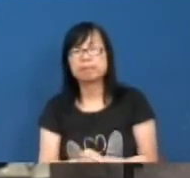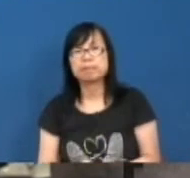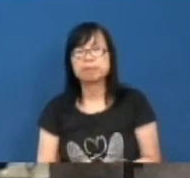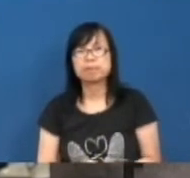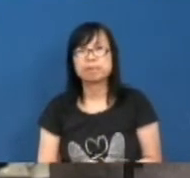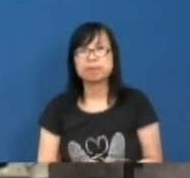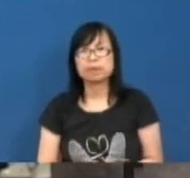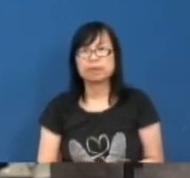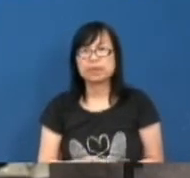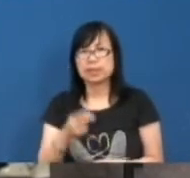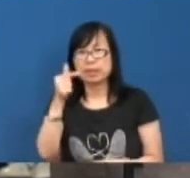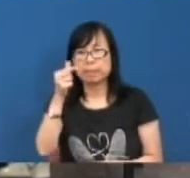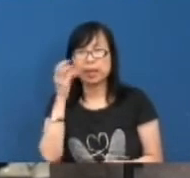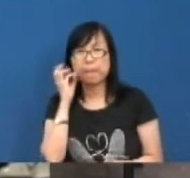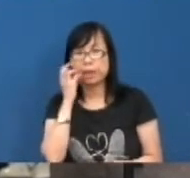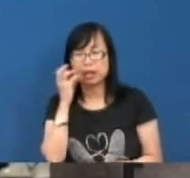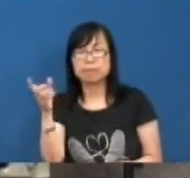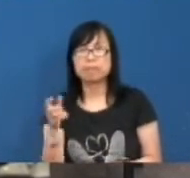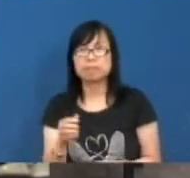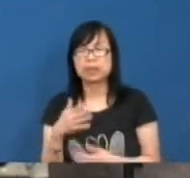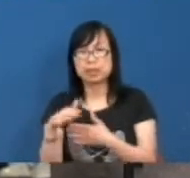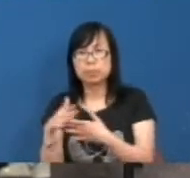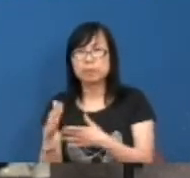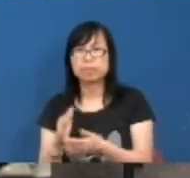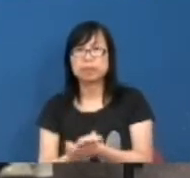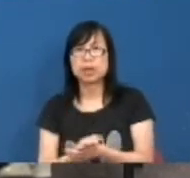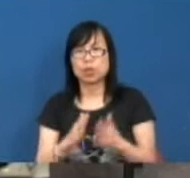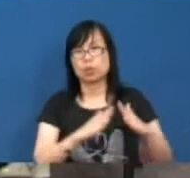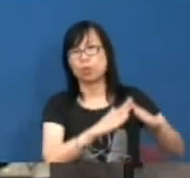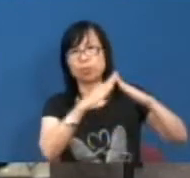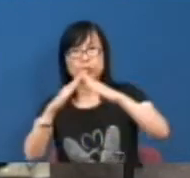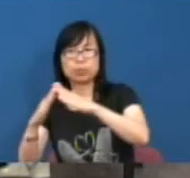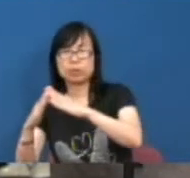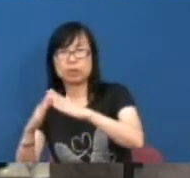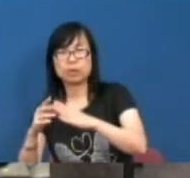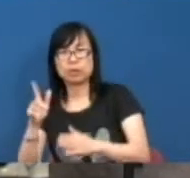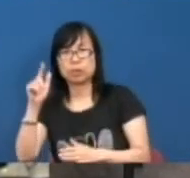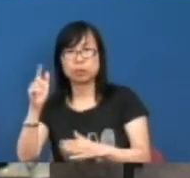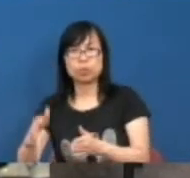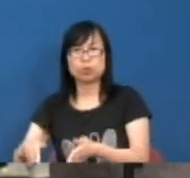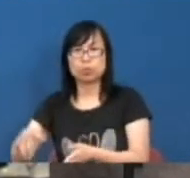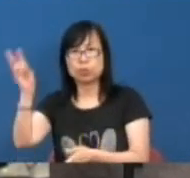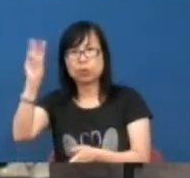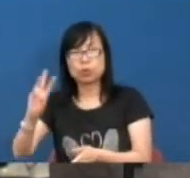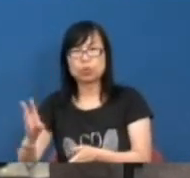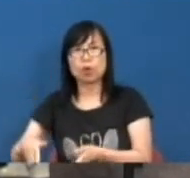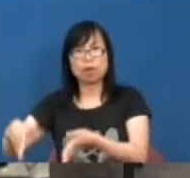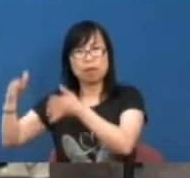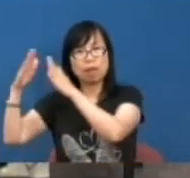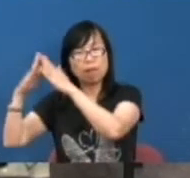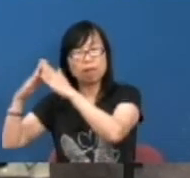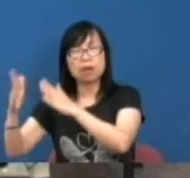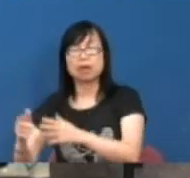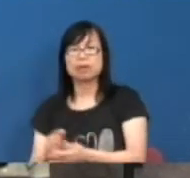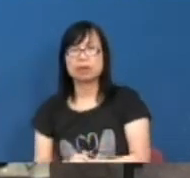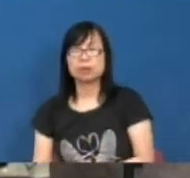嘅。咁啲大渠駁咗喺度，咁其實如果你話要搬走呢啲污水處理廠，其實會否係對